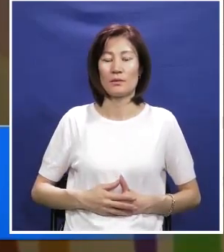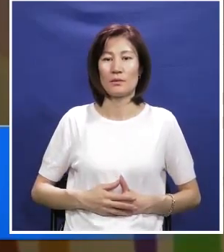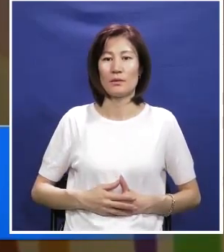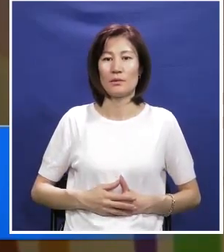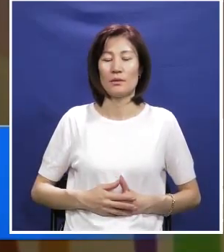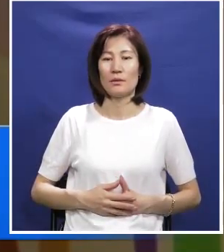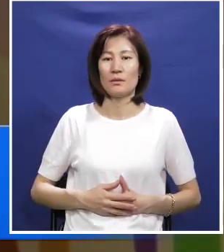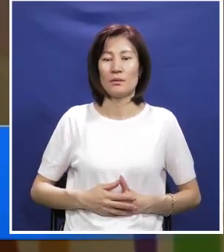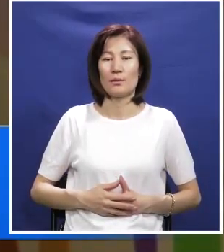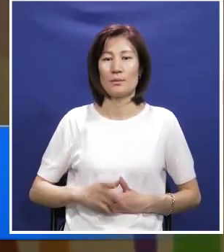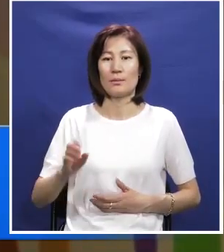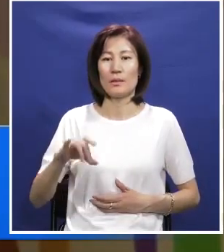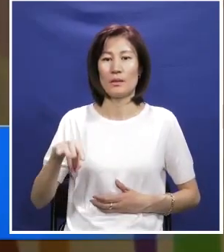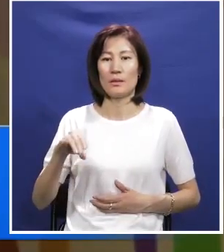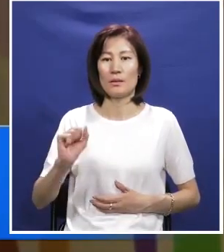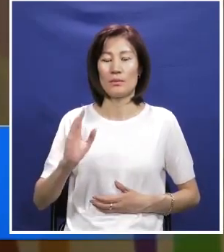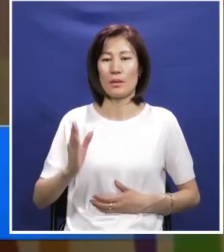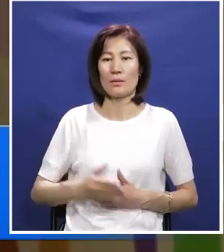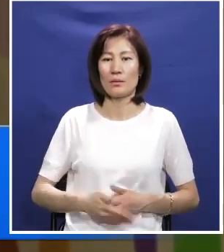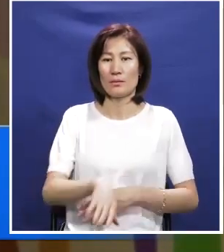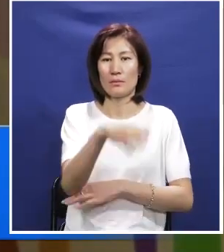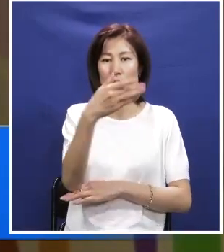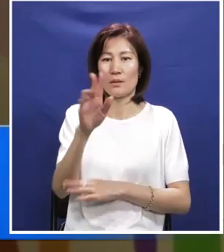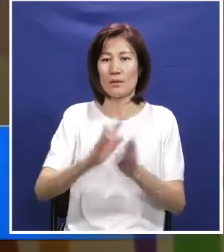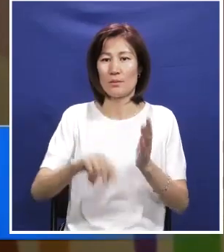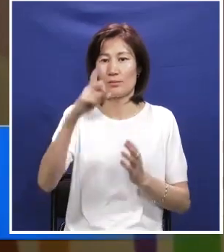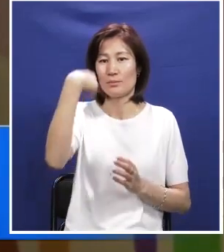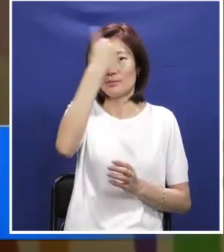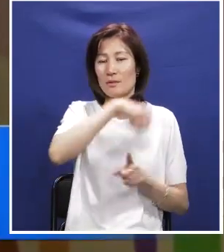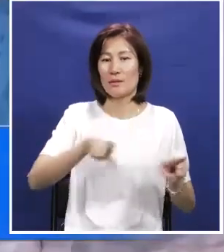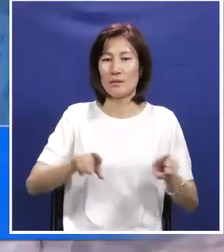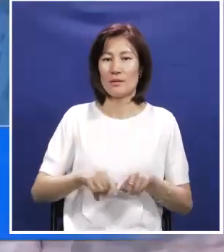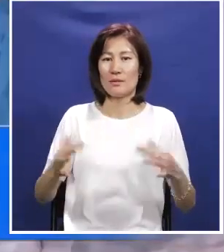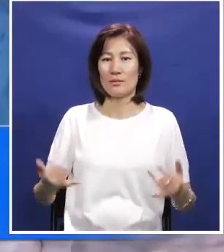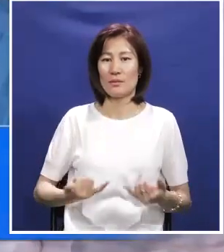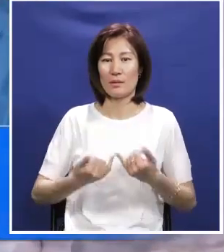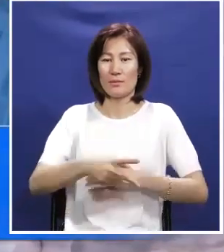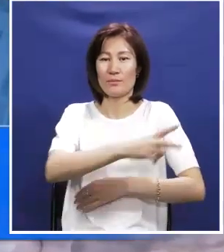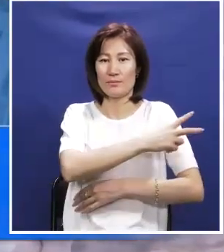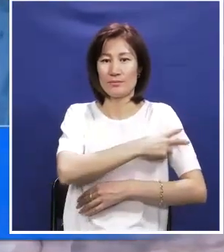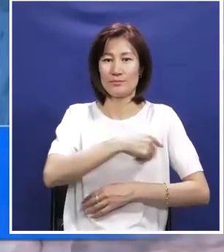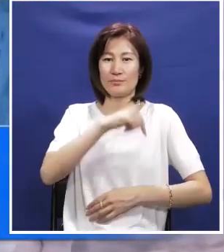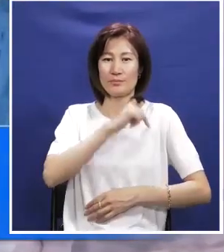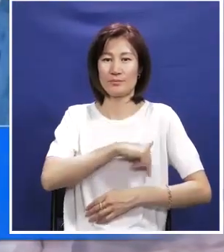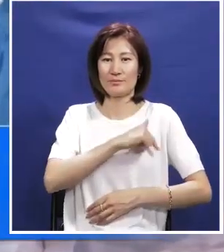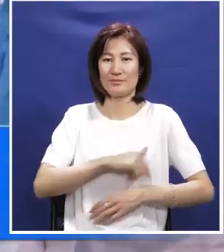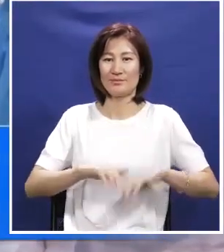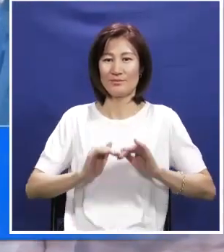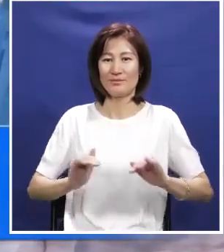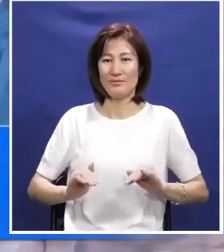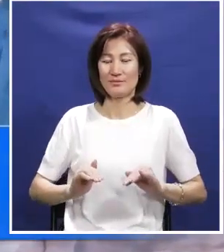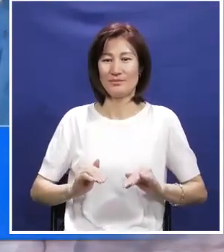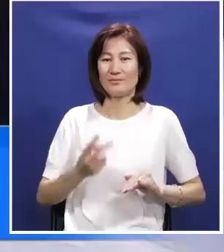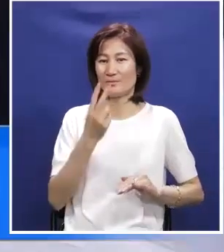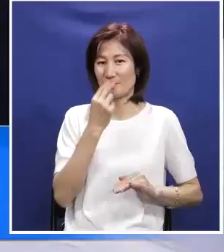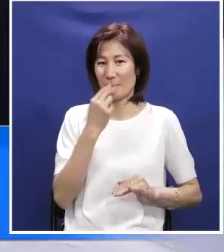Хамендарын яна бір рет осы тәуелсіздіктің 30 жылдығымен құттықтаймыз. Тәрбиешіге түрлі мінездегі балалармен жұмыс істеуге